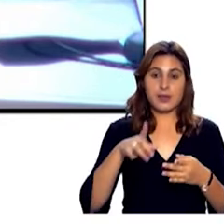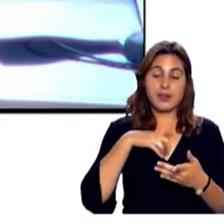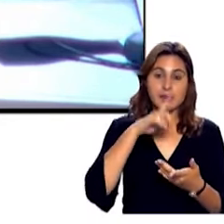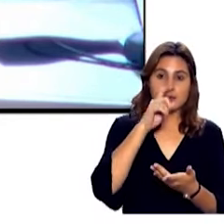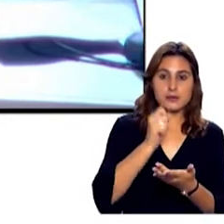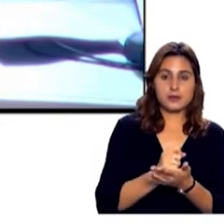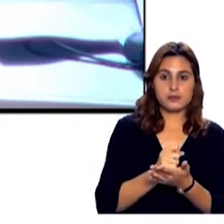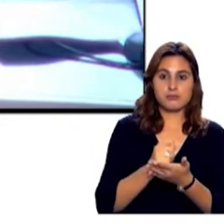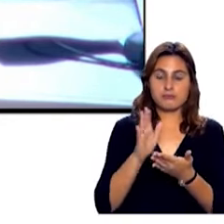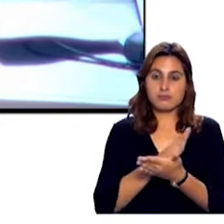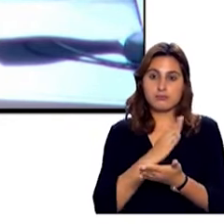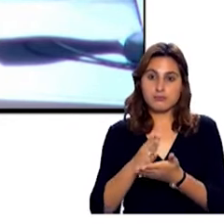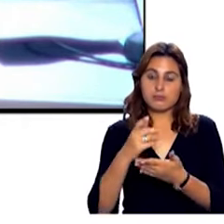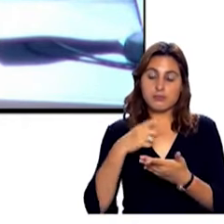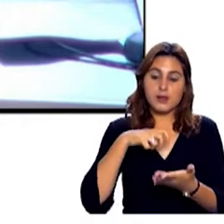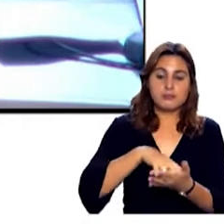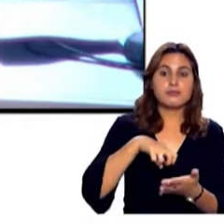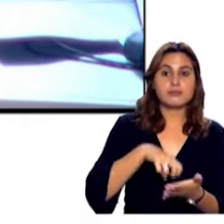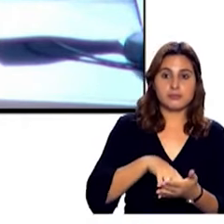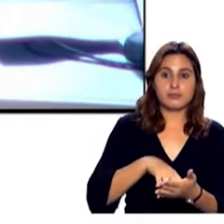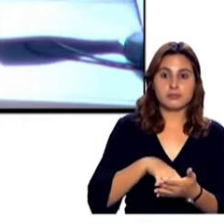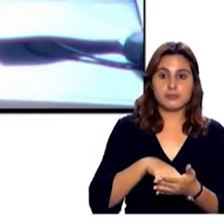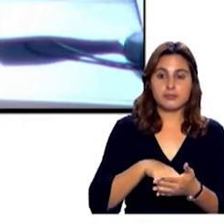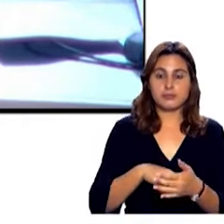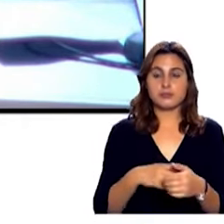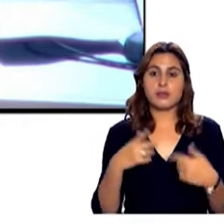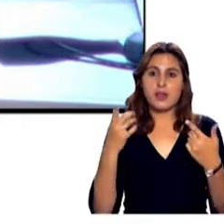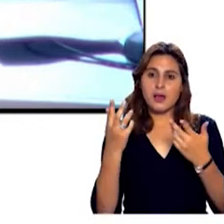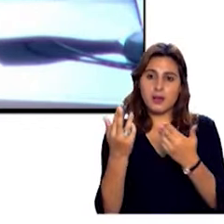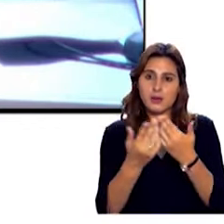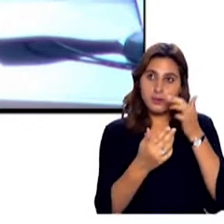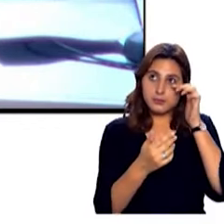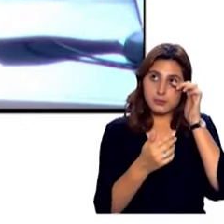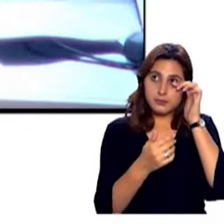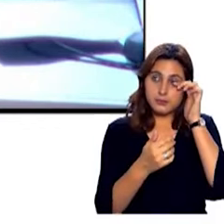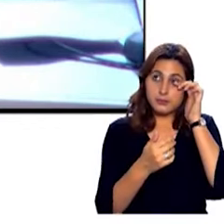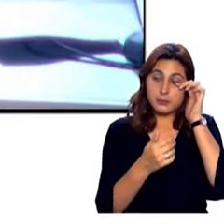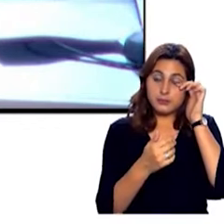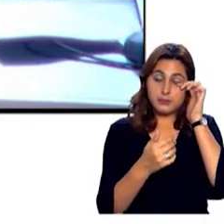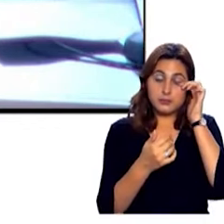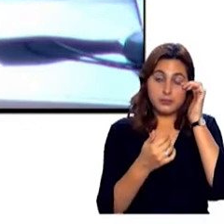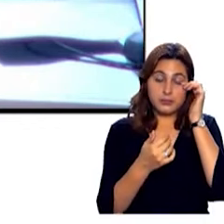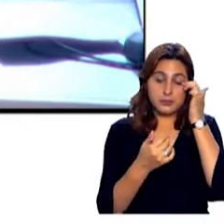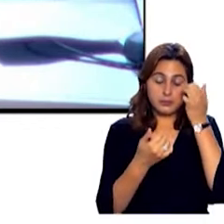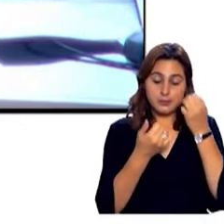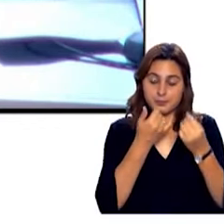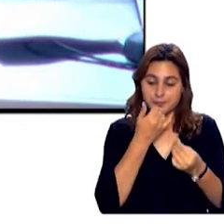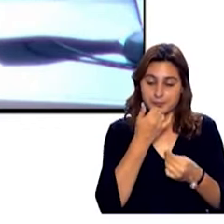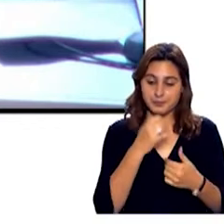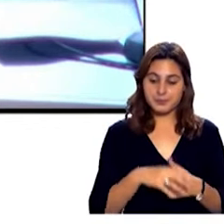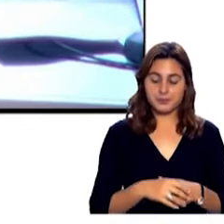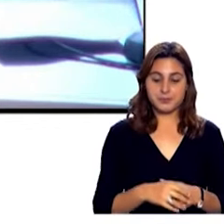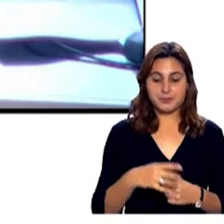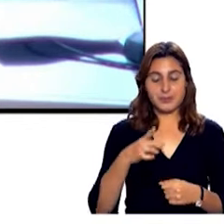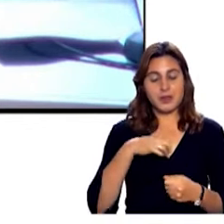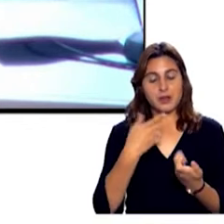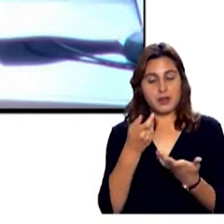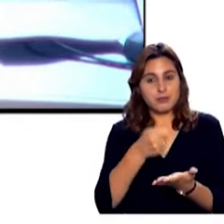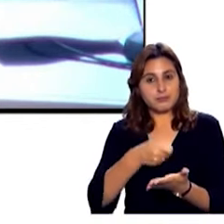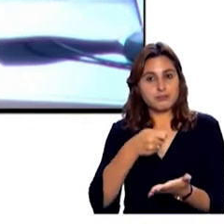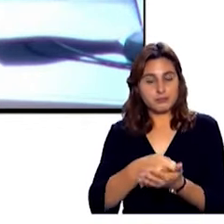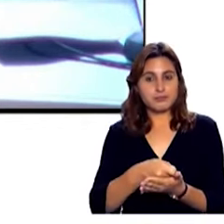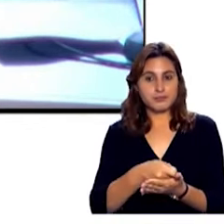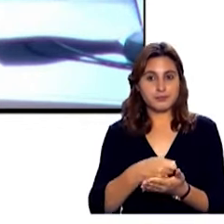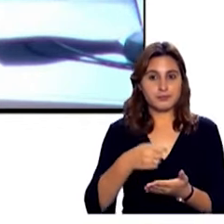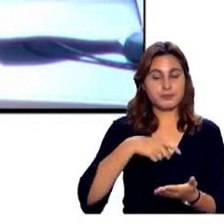de la cour de cassation elles n'ont pas de Force contraignant Pour les juges Du fond ça a l'air un Petit Peu particulier mais c'est